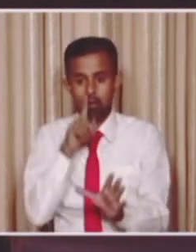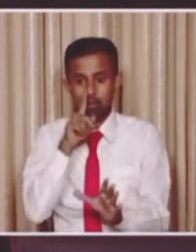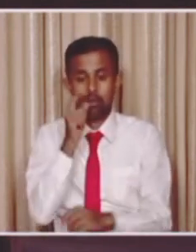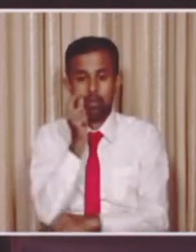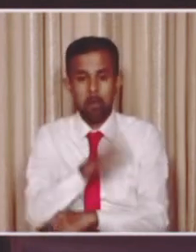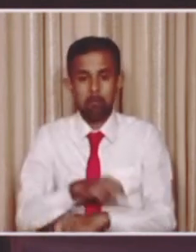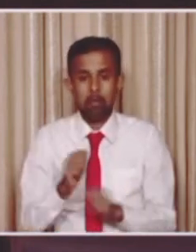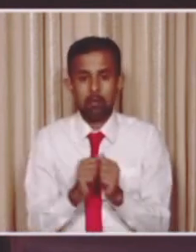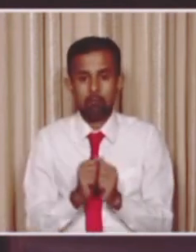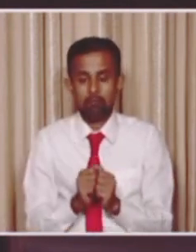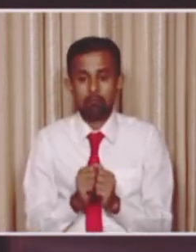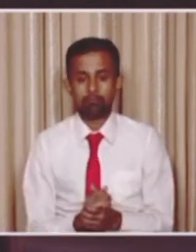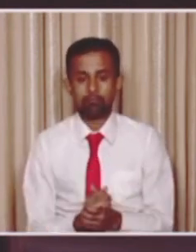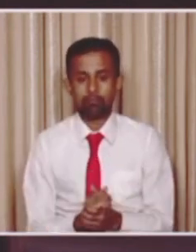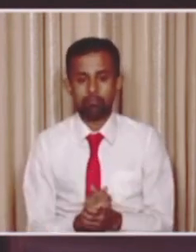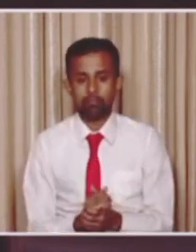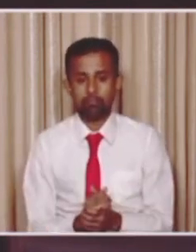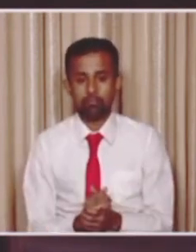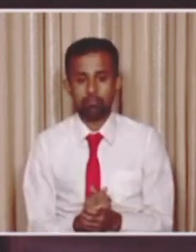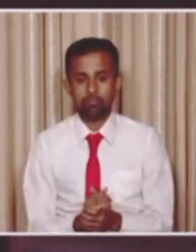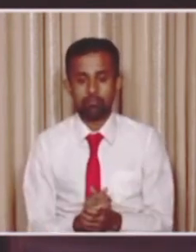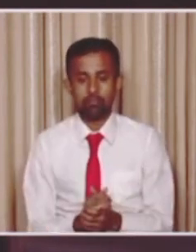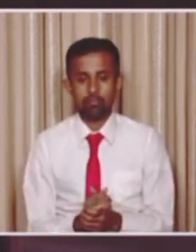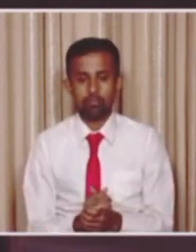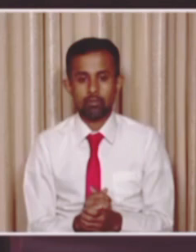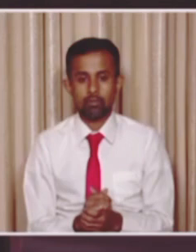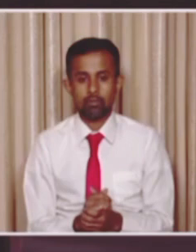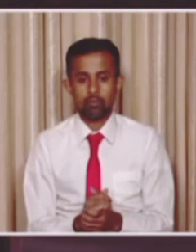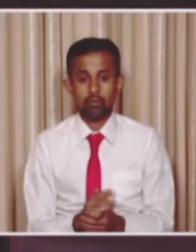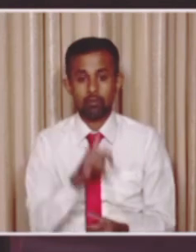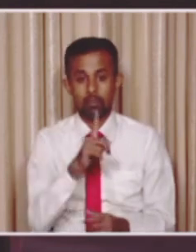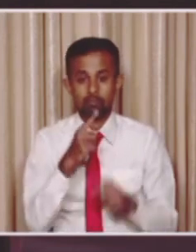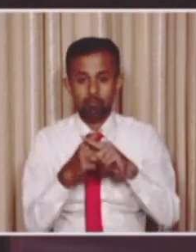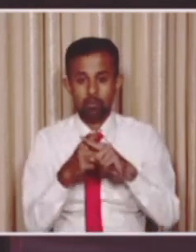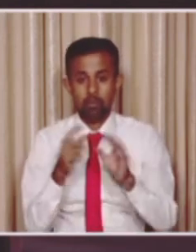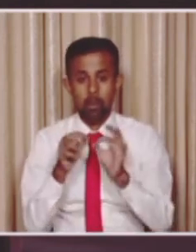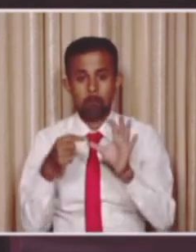වැඩක්. මේ ක්‍රොස් බෙටින් කියන එක. තියෙනවා 1x bat